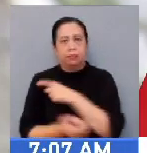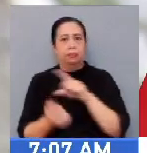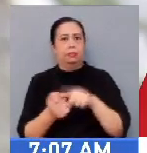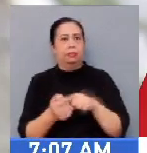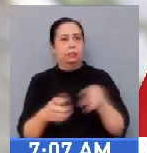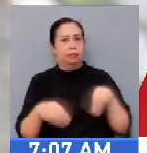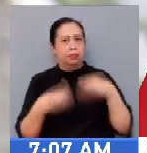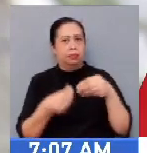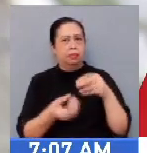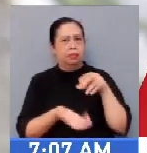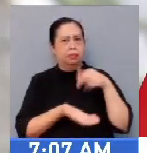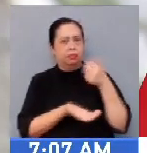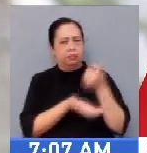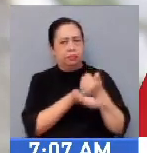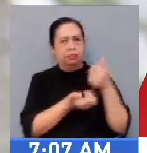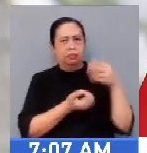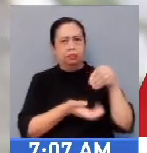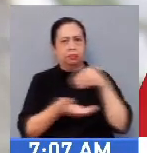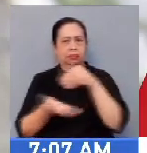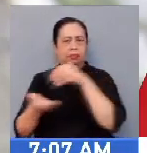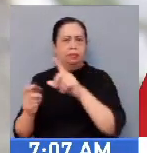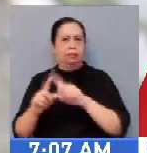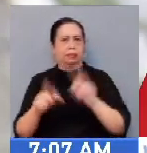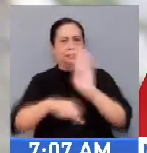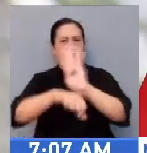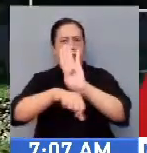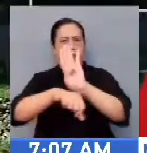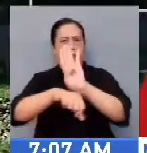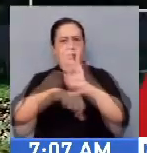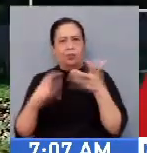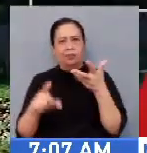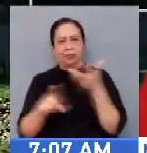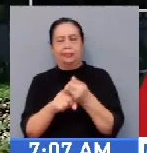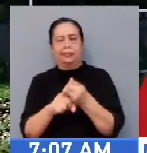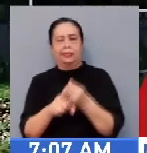subsidiya at pagtulong sa mga negosyong tinamaan ng pandemya.